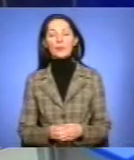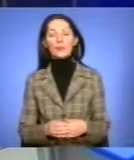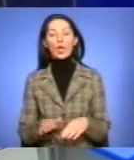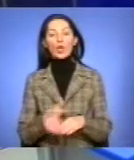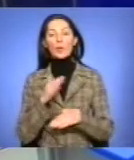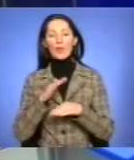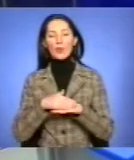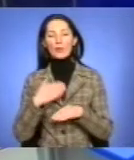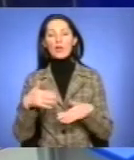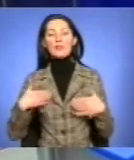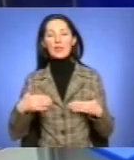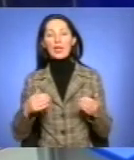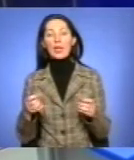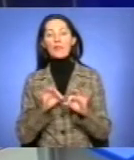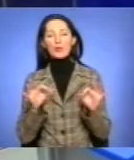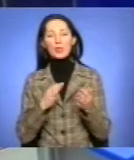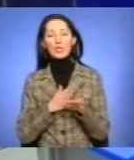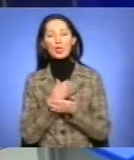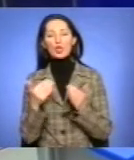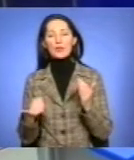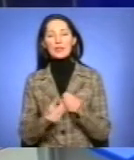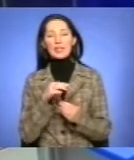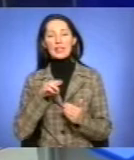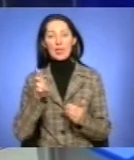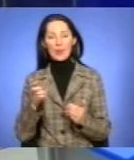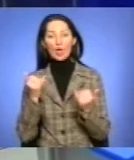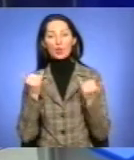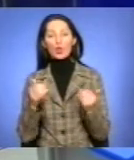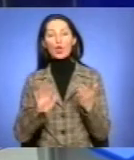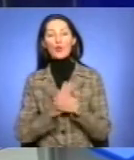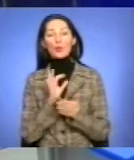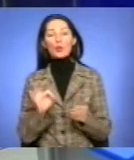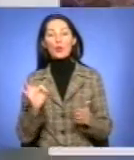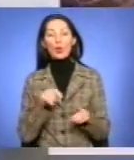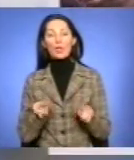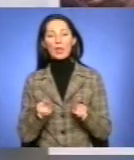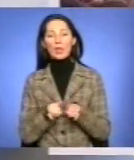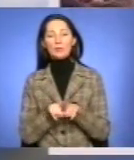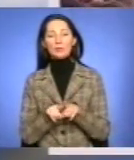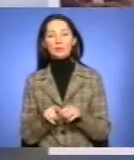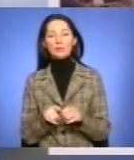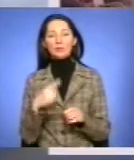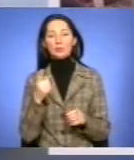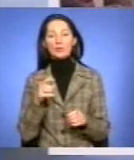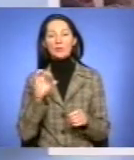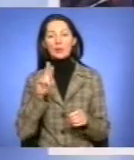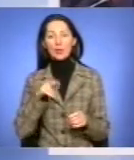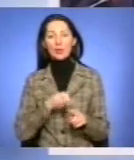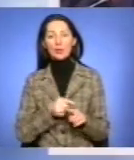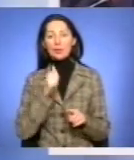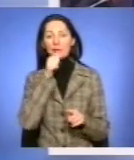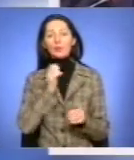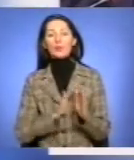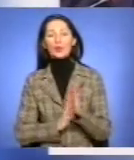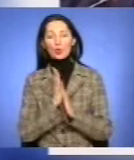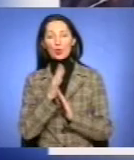Добрий вечір. Вас вітає інформаційна служба «Вістей ТТБ». Сьогодні у випуску про таке. З 1 січня цього року